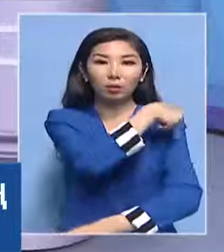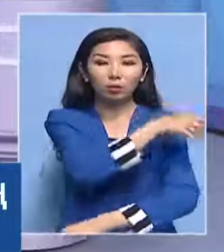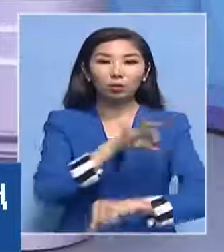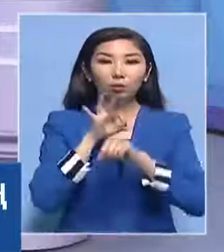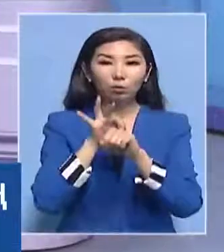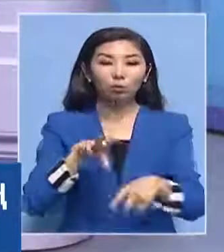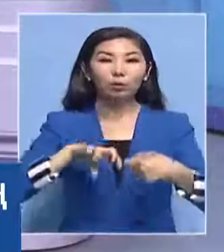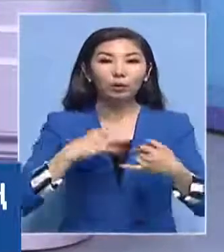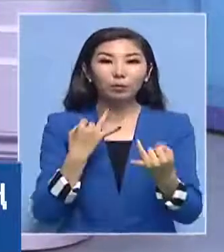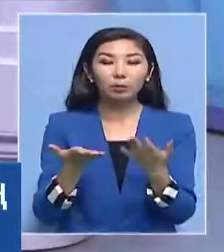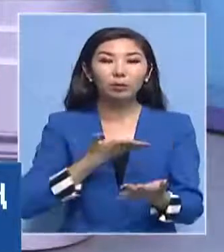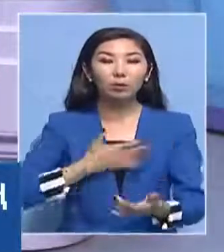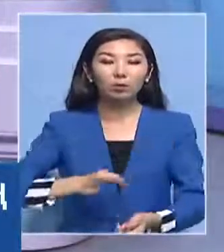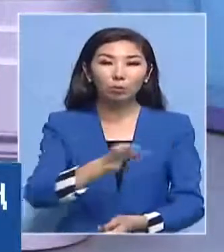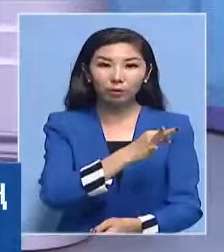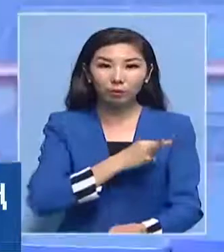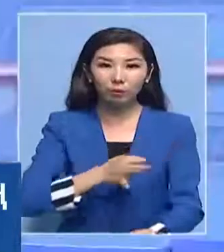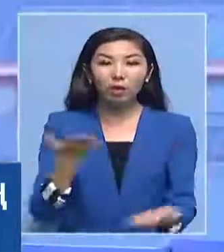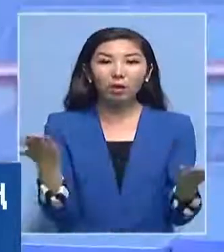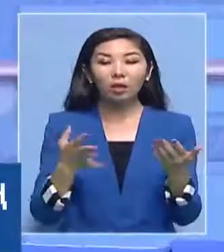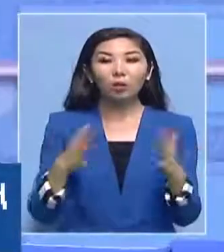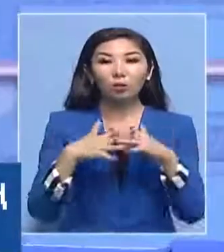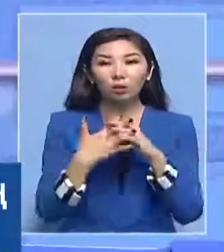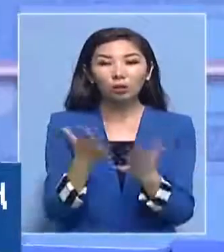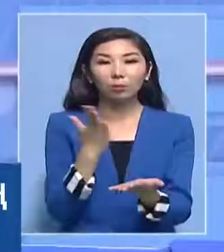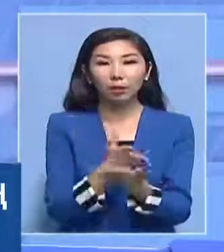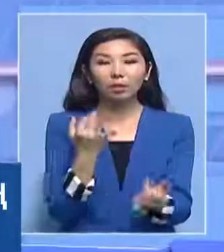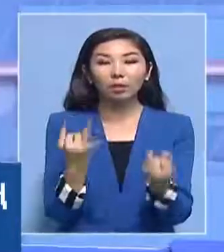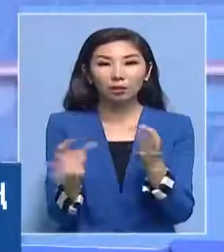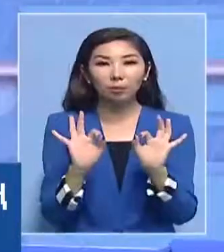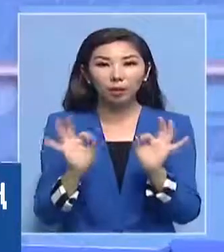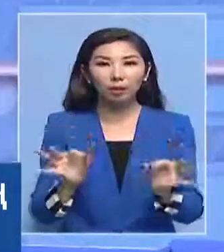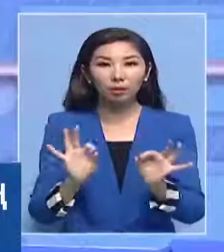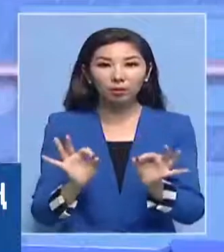өткізу мәселесі біздің облыста қай аудандарда толықтай жақсы шешілген?